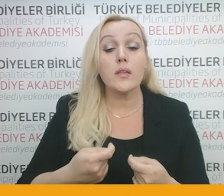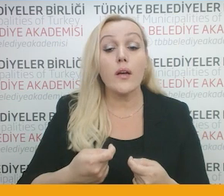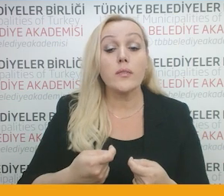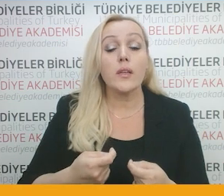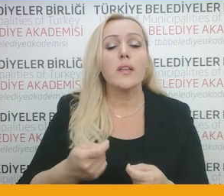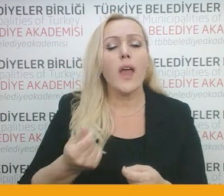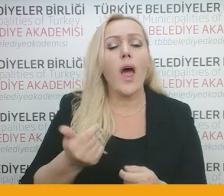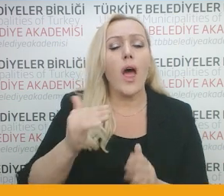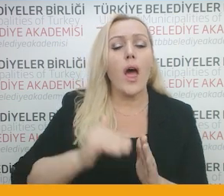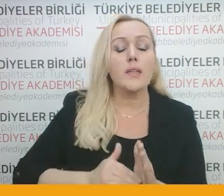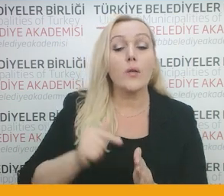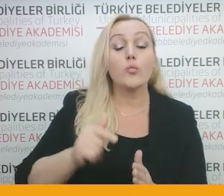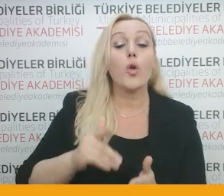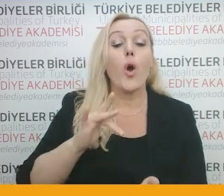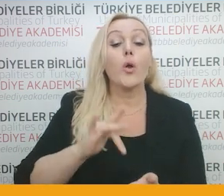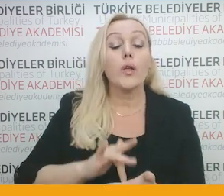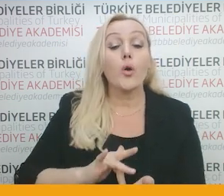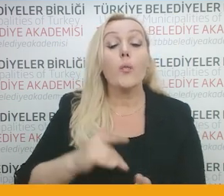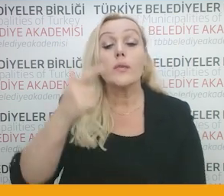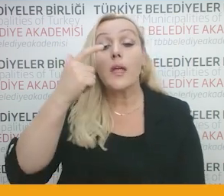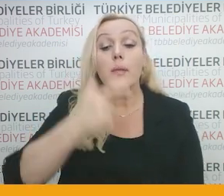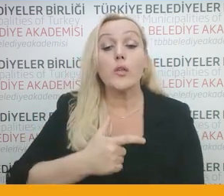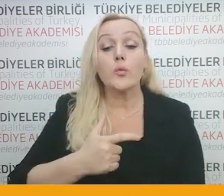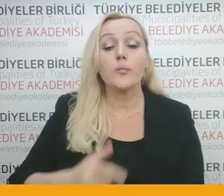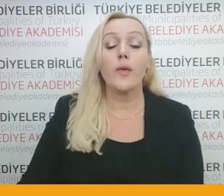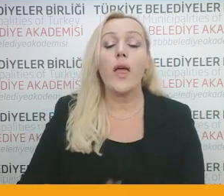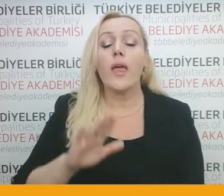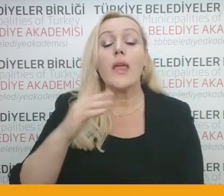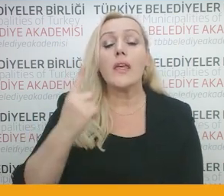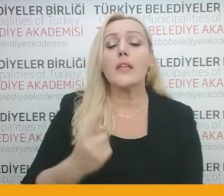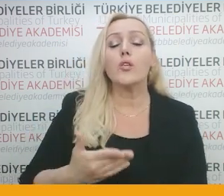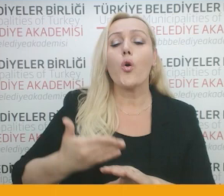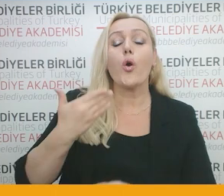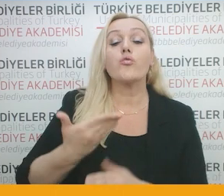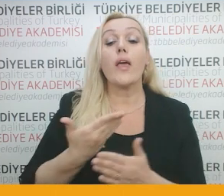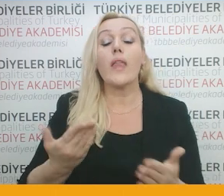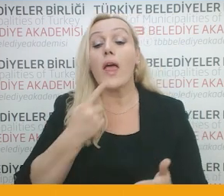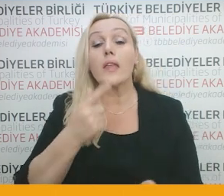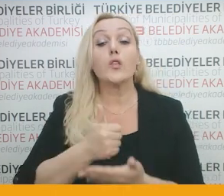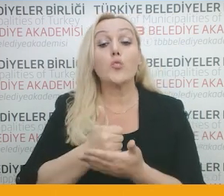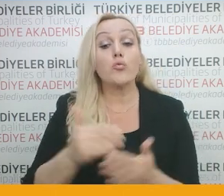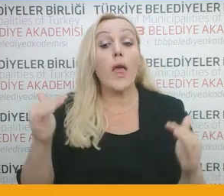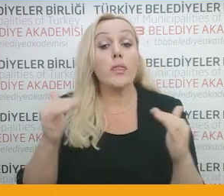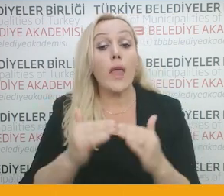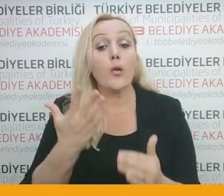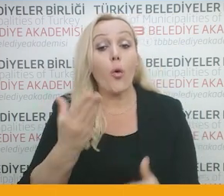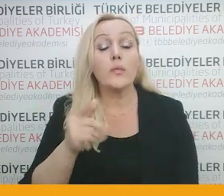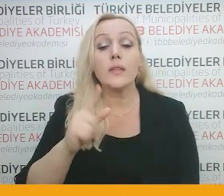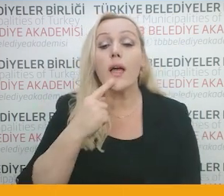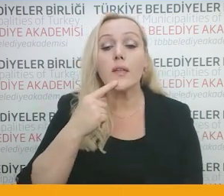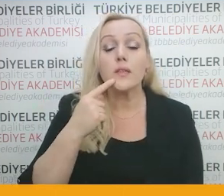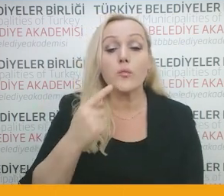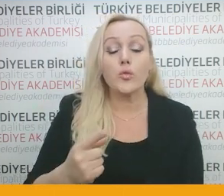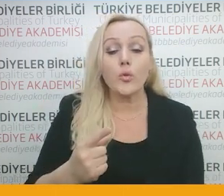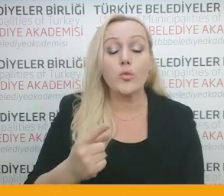ortaya koymamız gereken bir durum. En başından beri ne diyoruz? Bütçede denklik esas diyoruz. Bütçe ilkelerinde de bunu görmüştük.